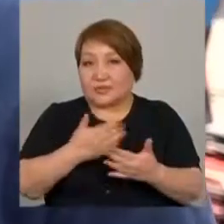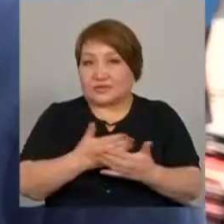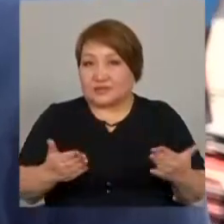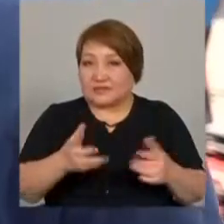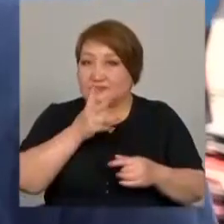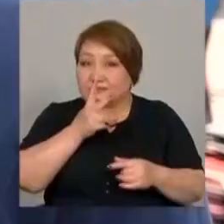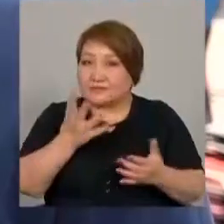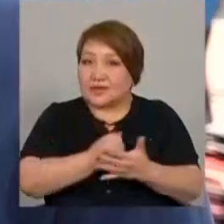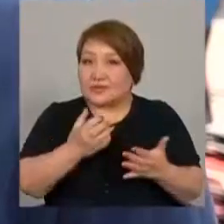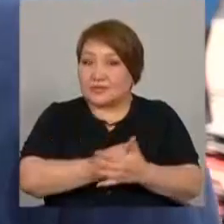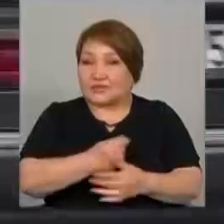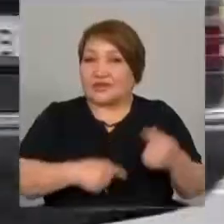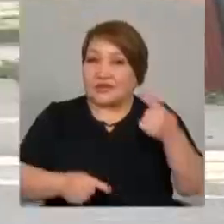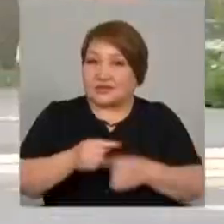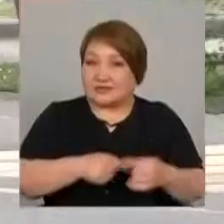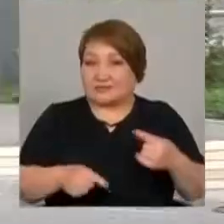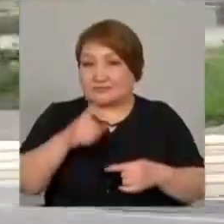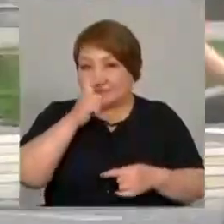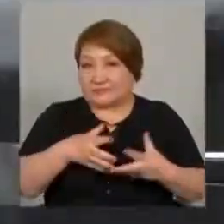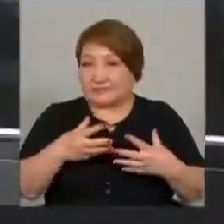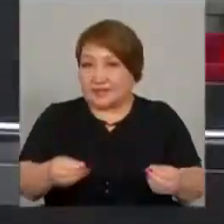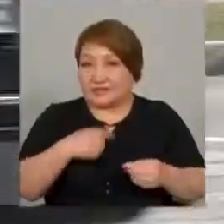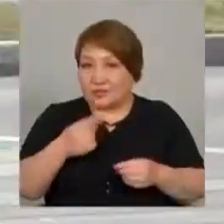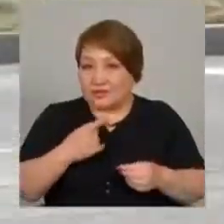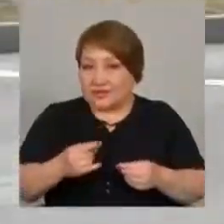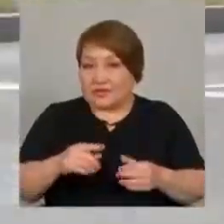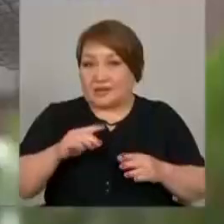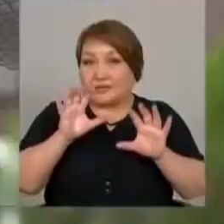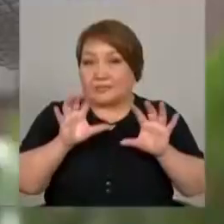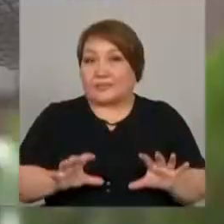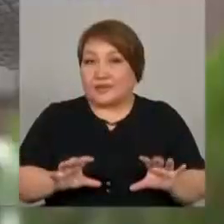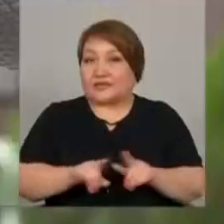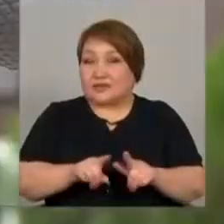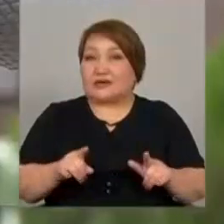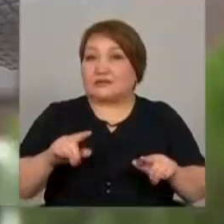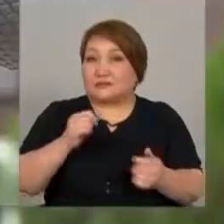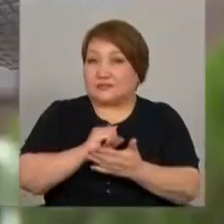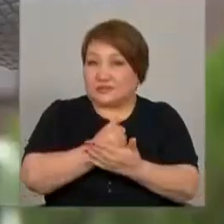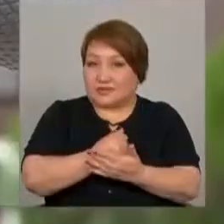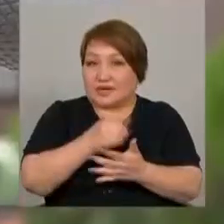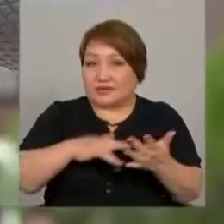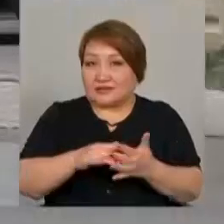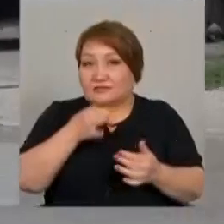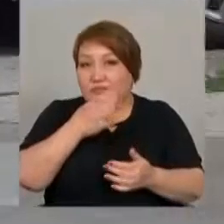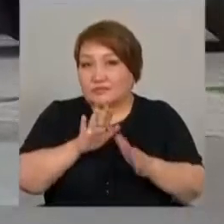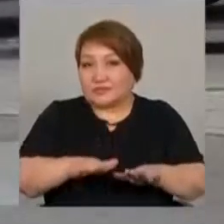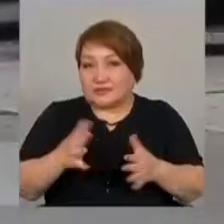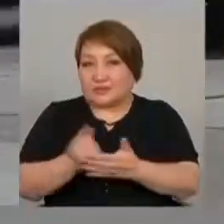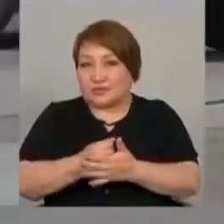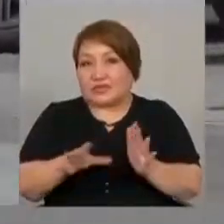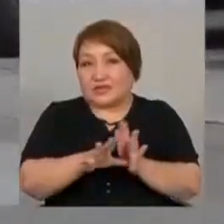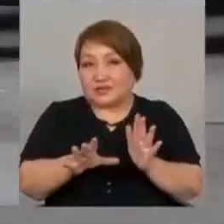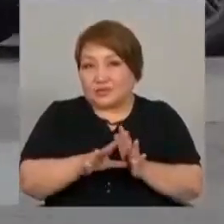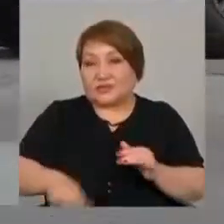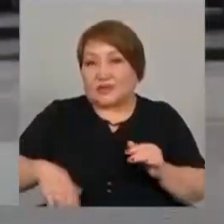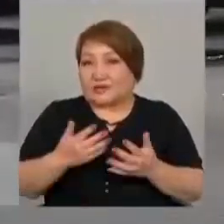табысымызға кері әсер етіп отыр. Мәжіліс бекіткен жаңа ережеге сәйкес қаланың әр жерінен табуға болатын электросамокатты енді кез келген